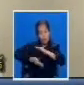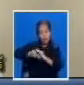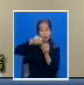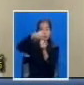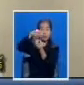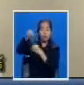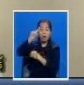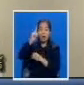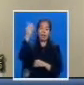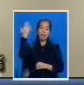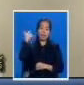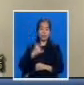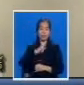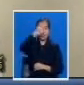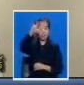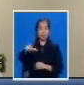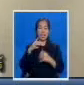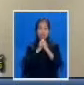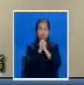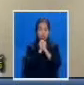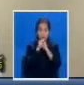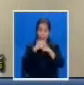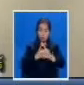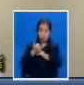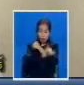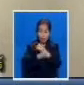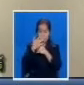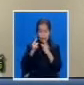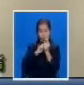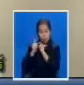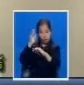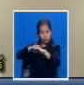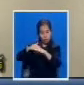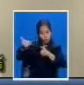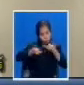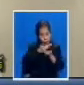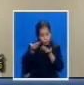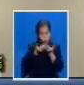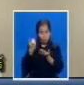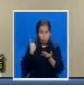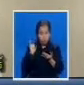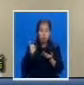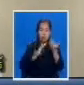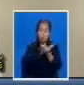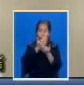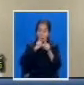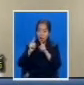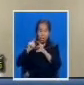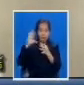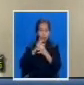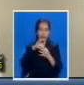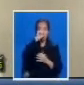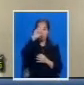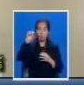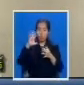ประเทศจีนนะครับแล้วก็ได้ชักชวนให้จีนเข้ามามีส่วนร่วมในเรื่องนี้มีการพิจารณาอย่างกว้างขวางครับในครม.เศรษฐกิจแ